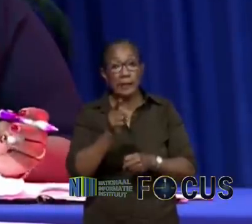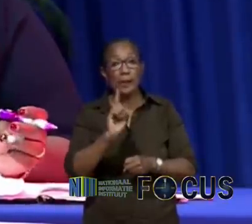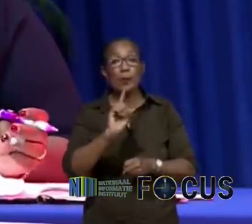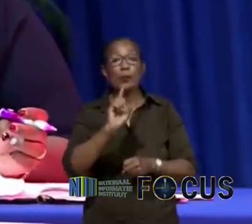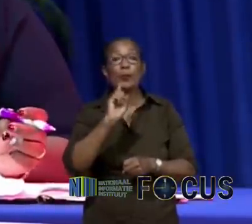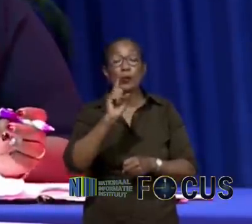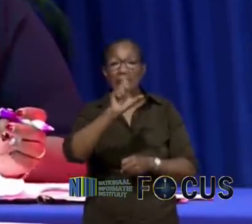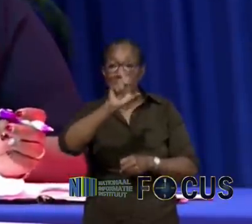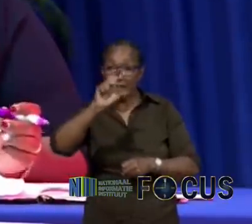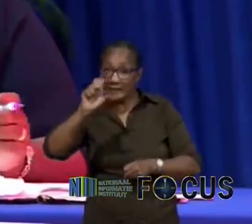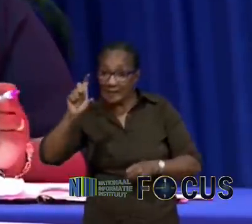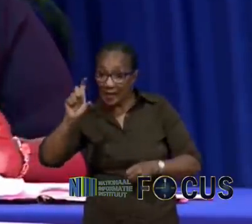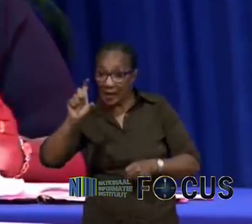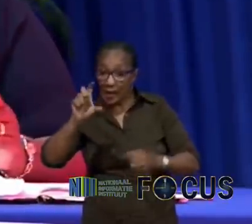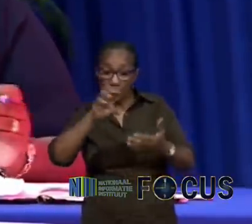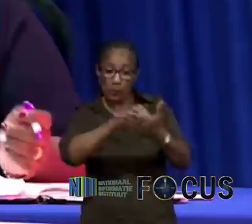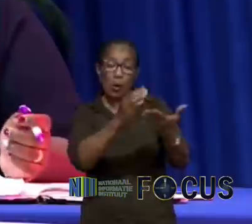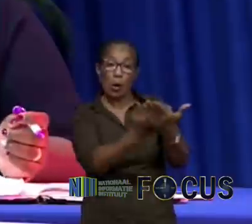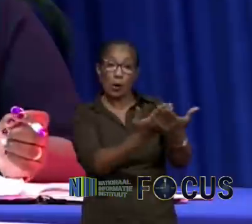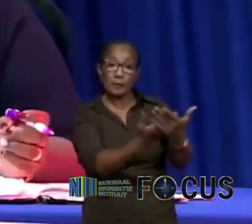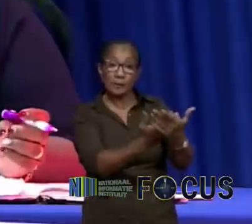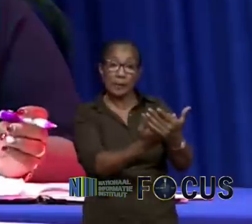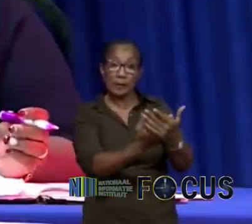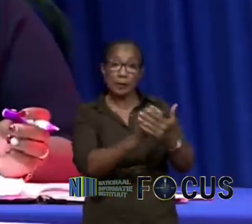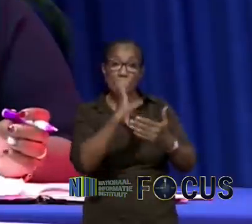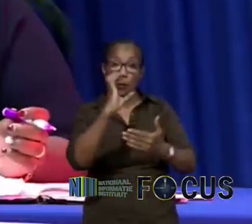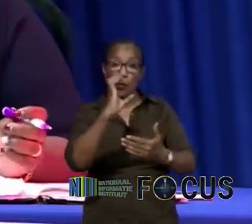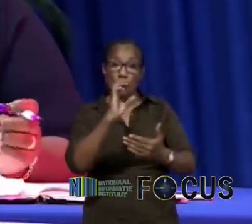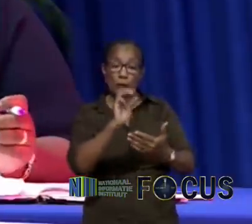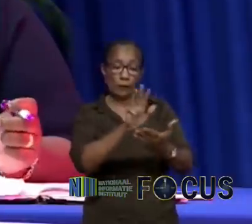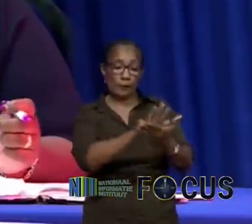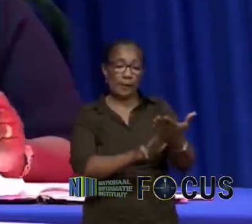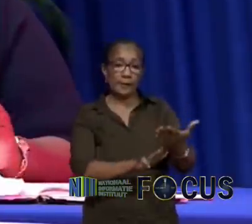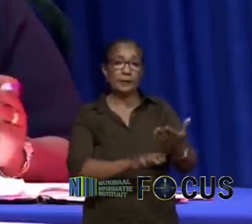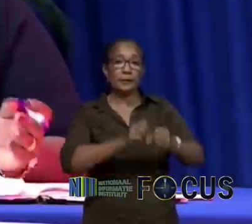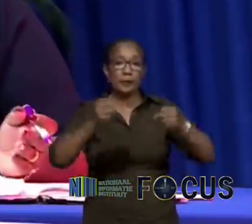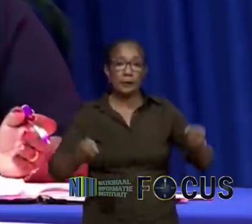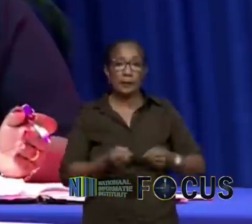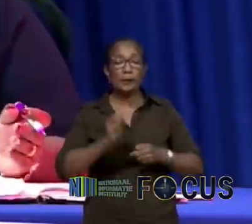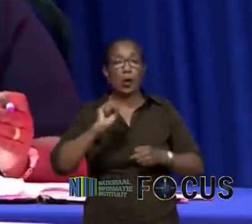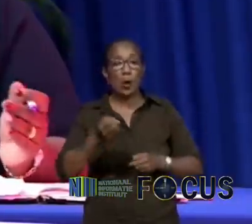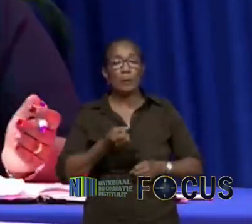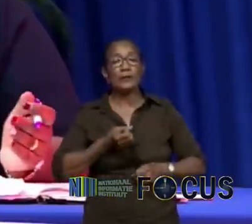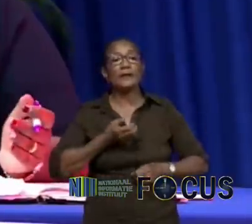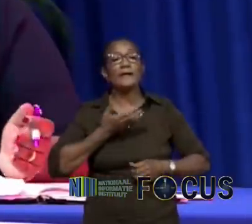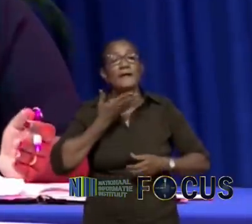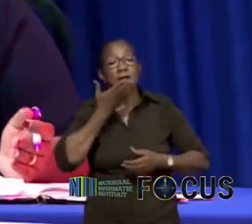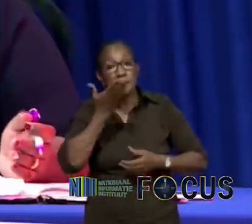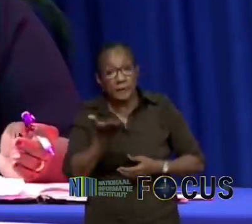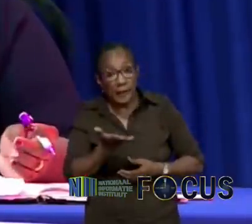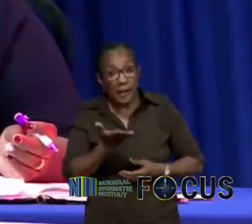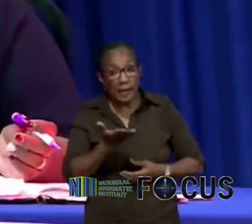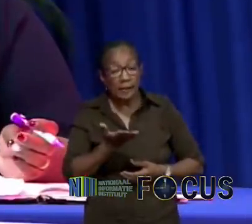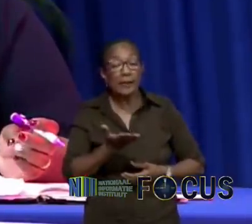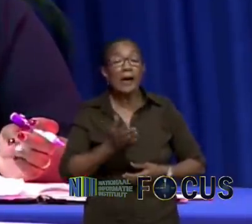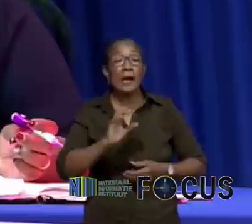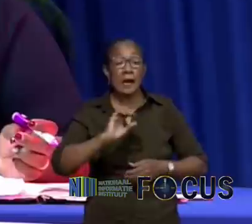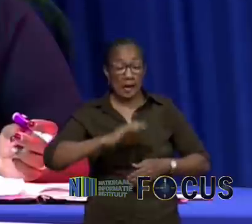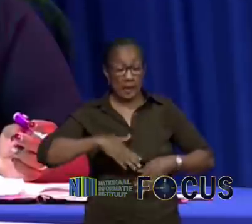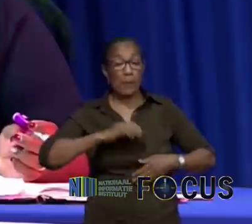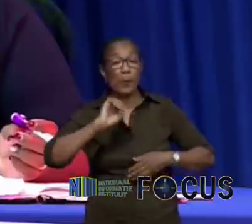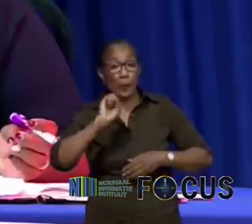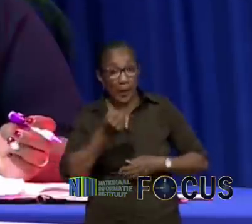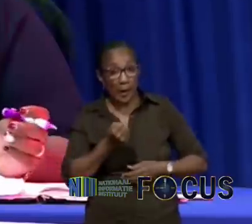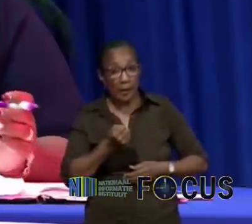registreren via het COVID management team via de website om dus dispensatie aan te vragen voor hun medewerkers tijdens